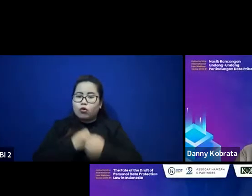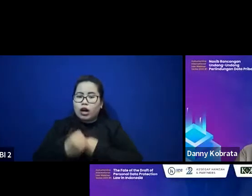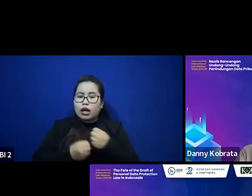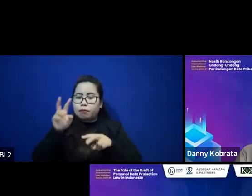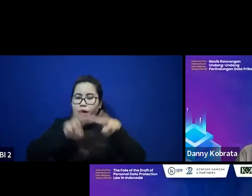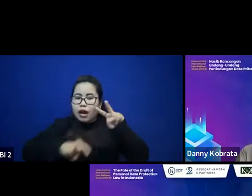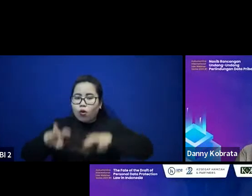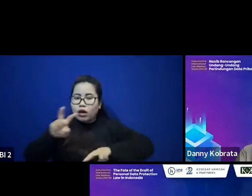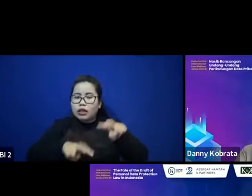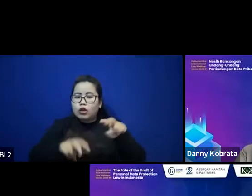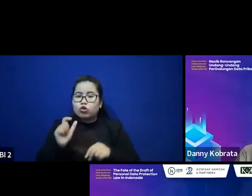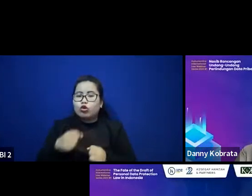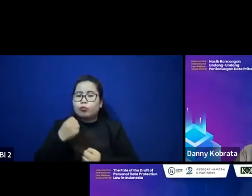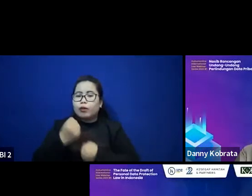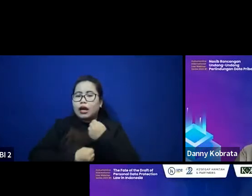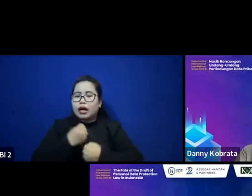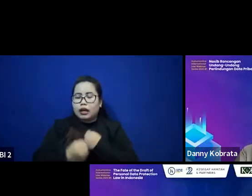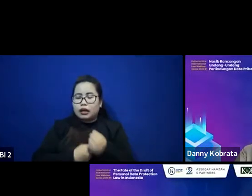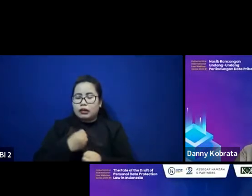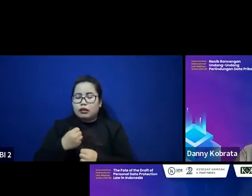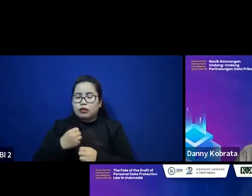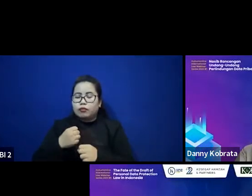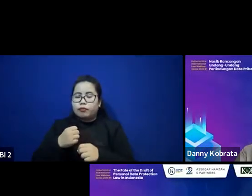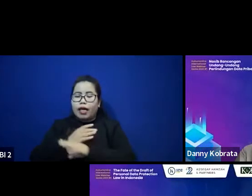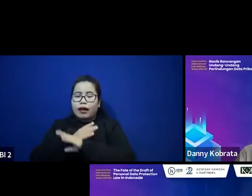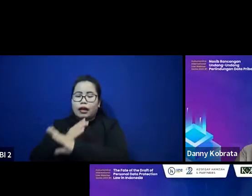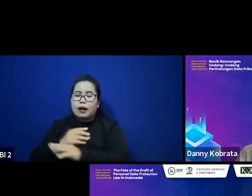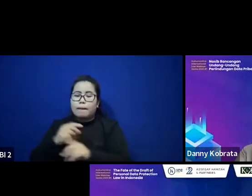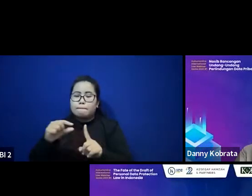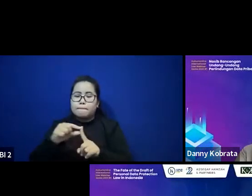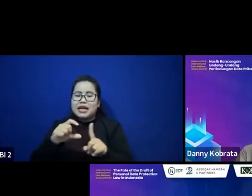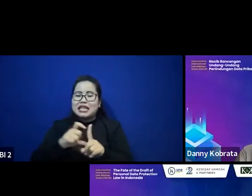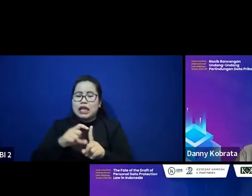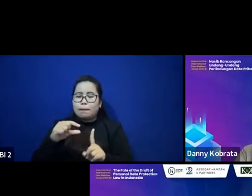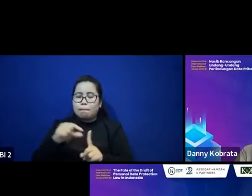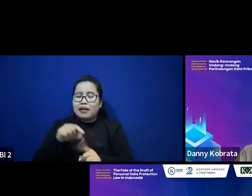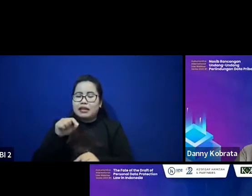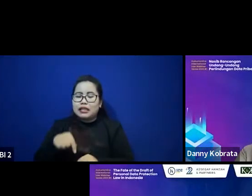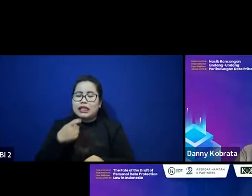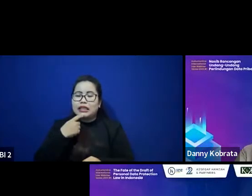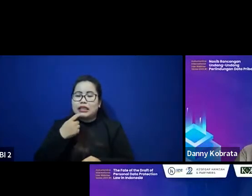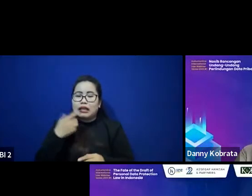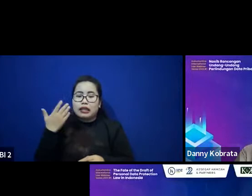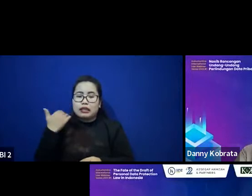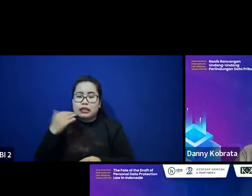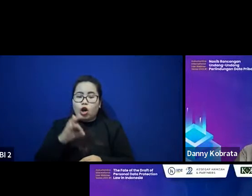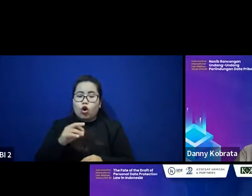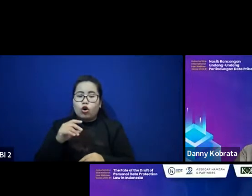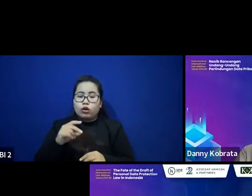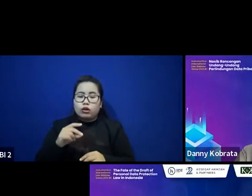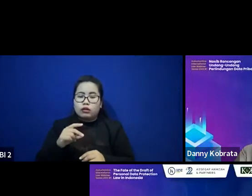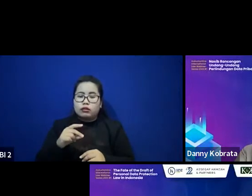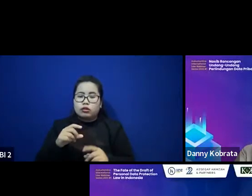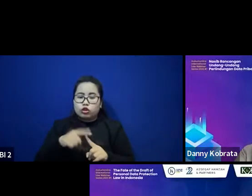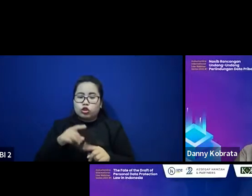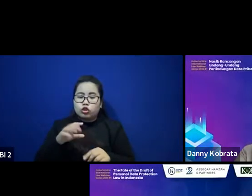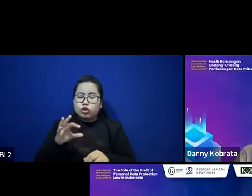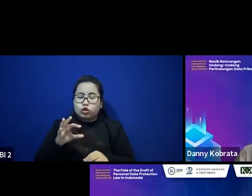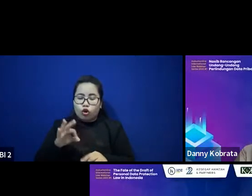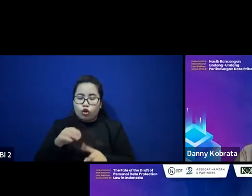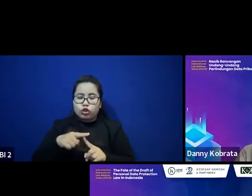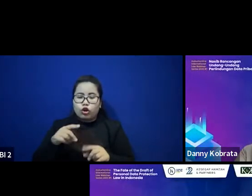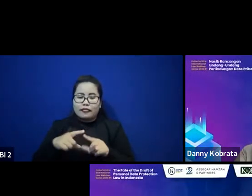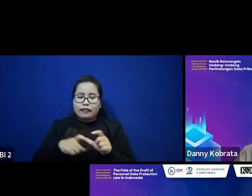pengawasan terhadap pelanggar PDP ini ke itu otoritas independente dhiya-yang Sebutkan ini dan seperti Apa